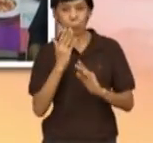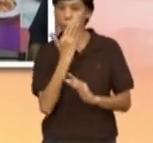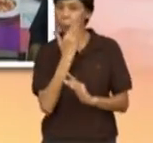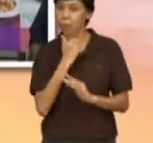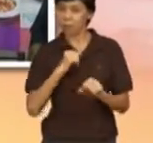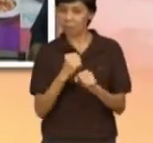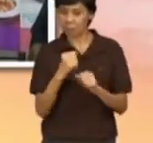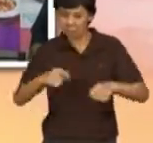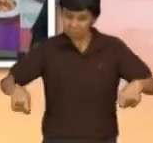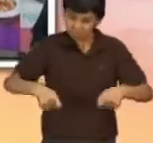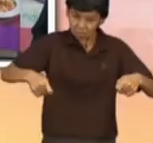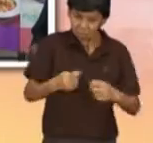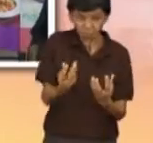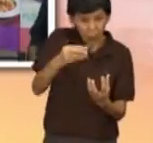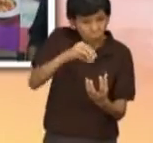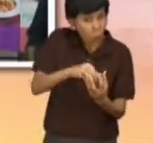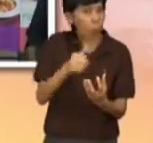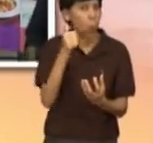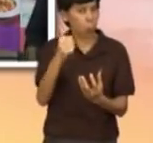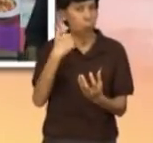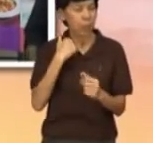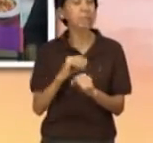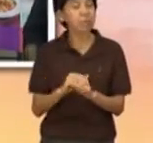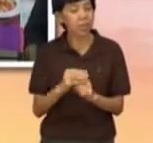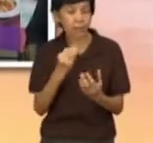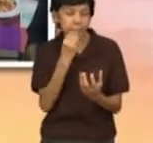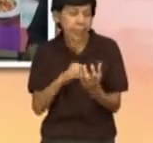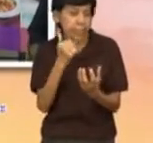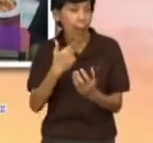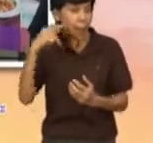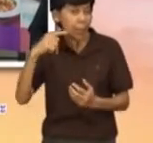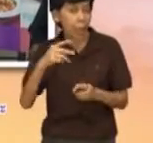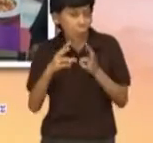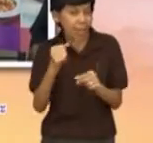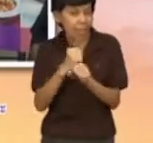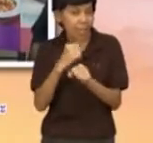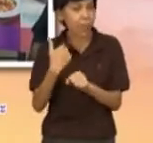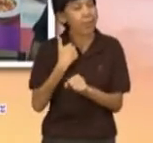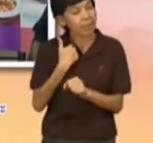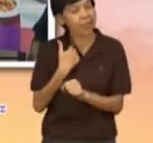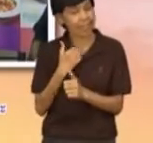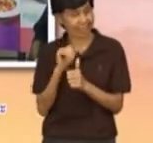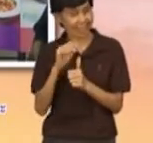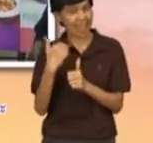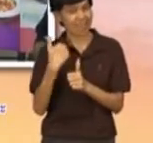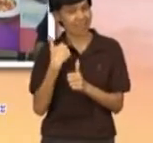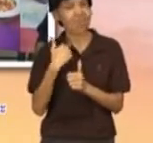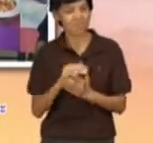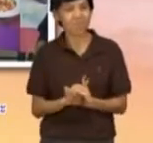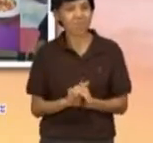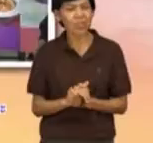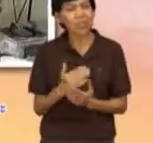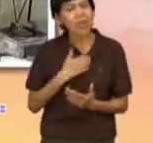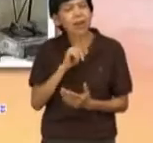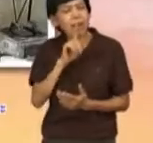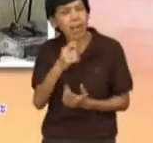วนะคะคุณค่าทางอาหารก็ยังพิเศษอีกต่างหากนะคะแต่จะพิเศษไปกว่านั้นนั่นก็คือเคล็ดลับค่ะเรามาทราบจากอาจารย์อมินตรากันดีกว่านะคะอ